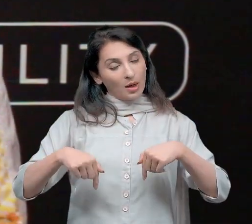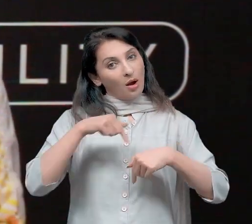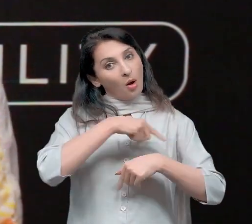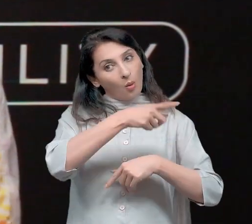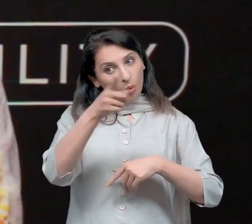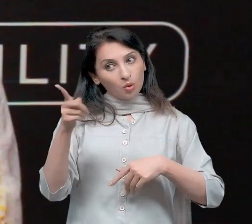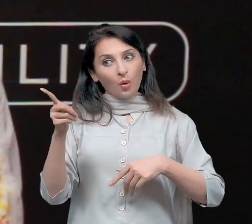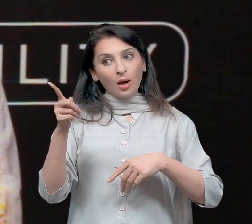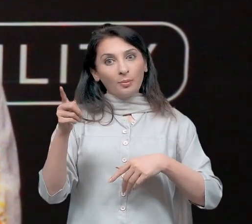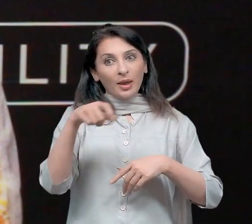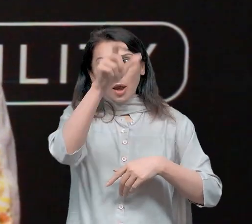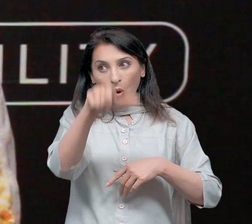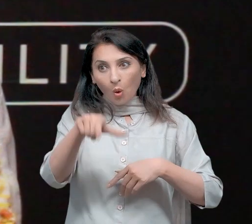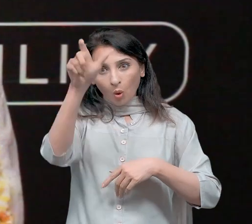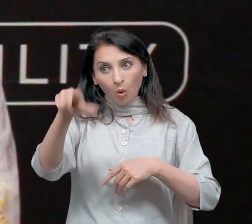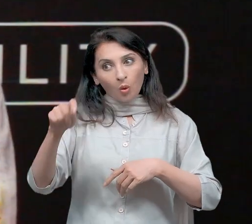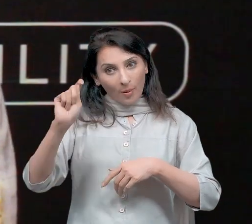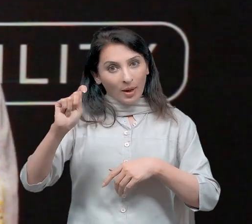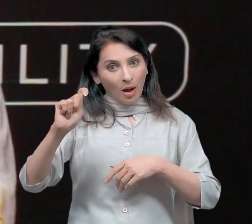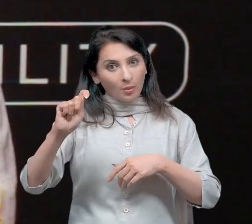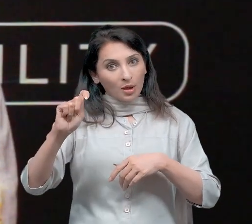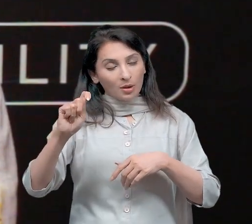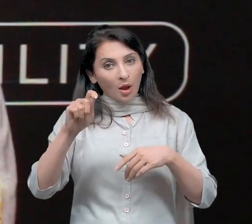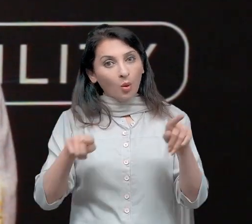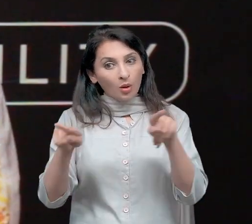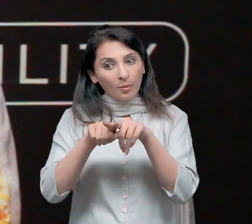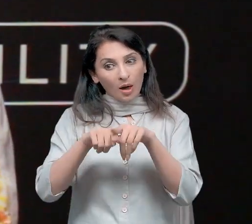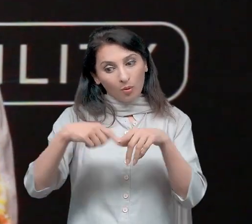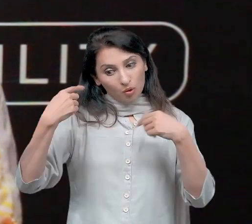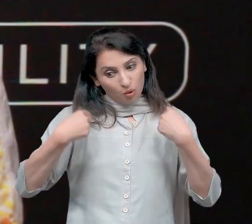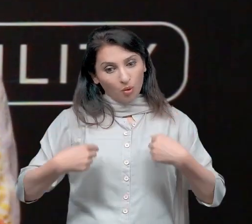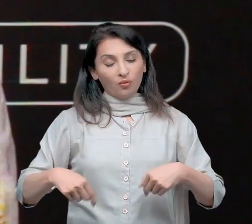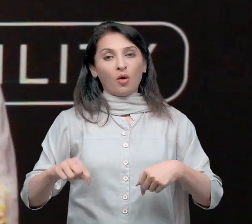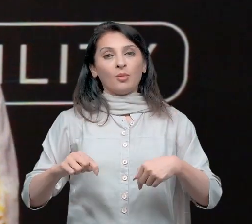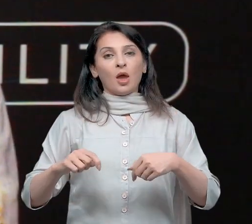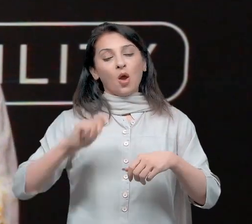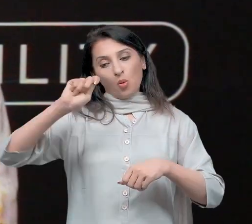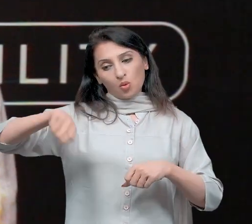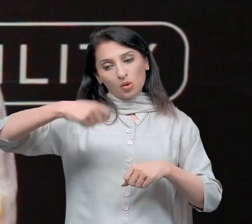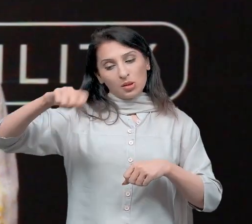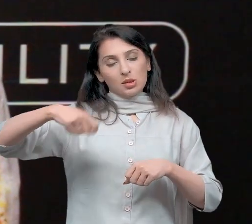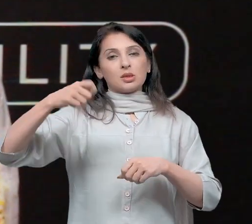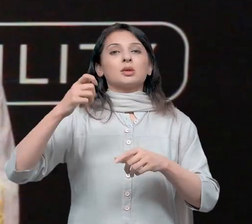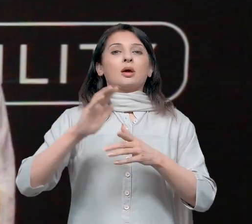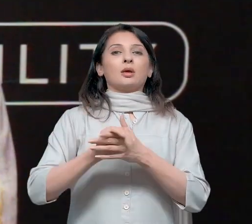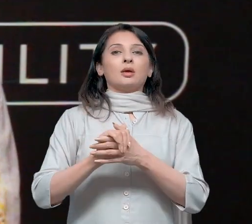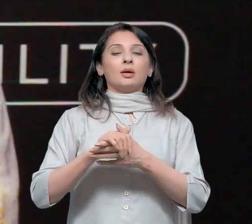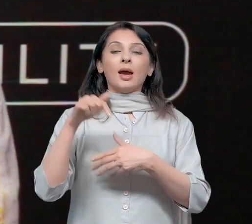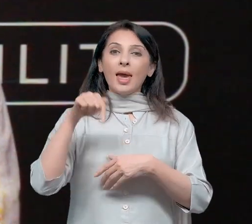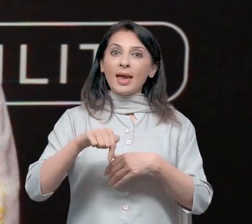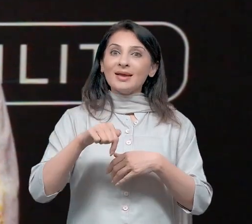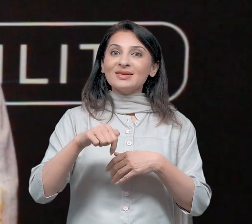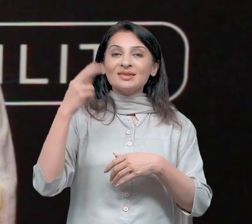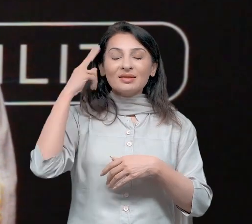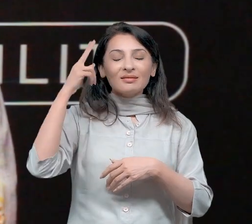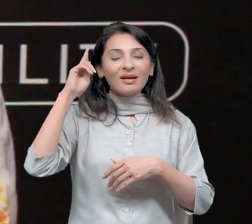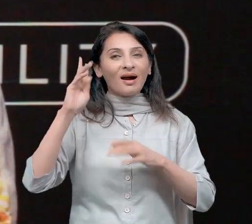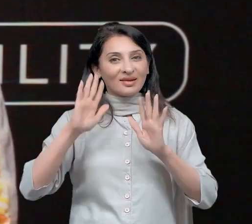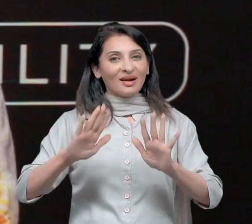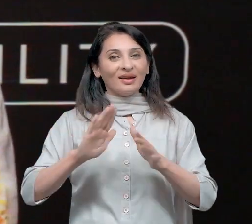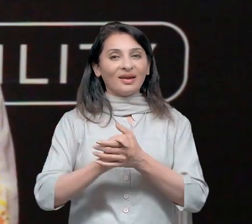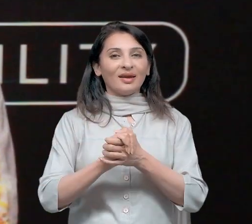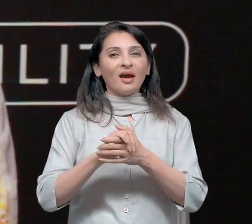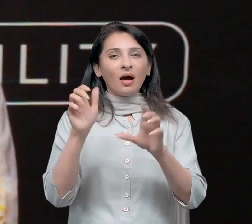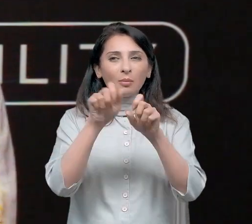के, आप उसको सी लीजिए ताकि फिर आपकी आमदनी आए। तो इस किस्म की कहानियाँ हैं, अगर आप अखबारात उठाएं या कुछ